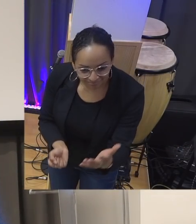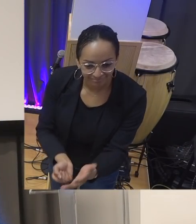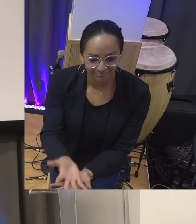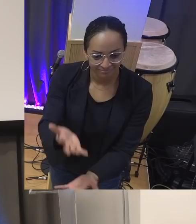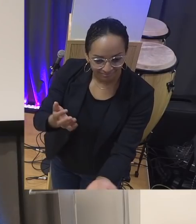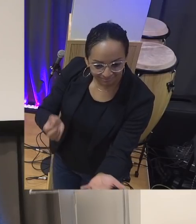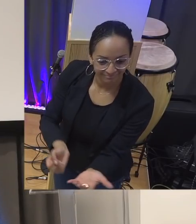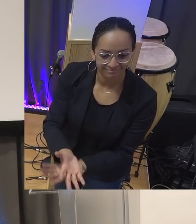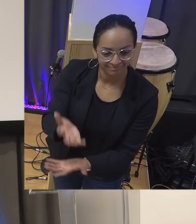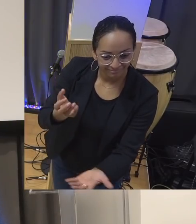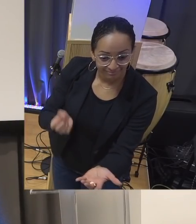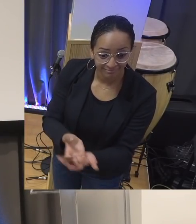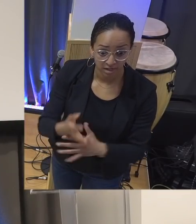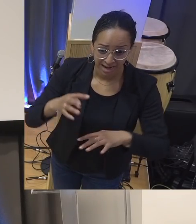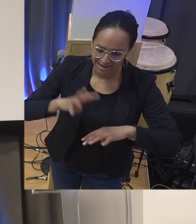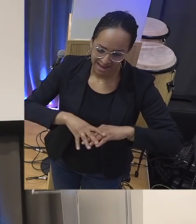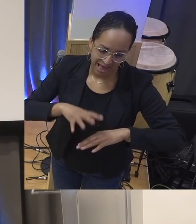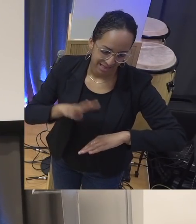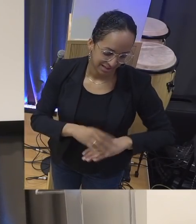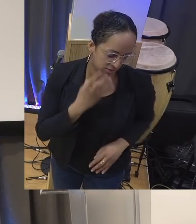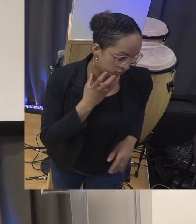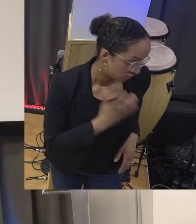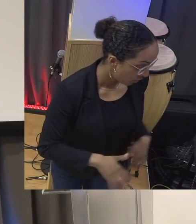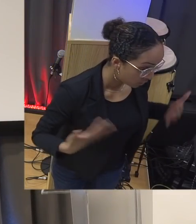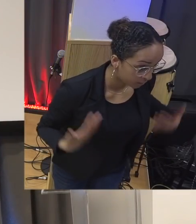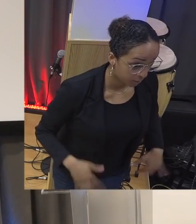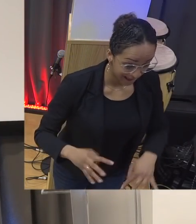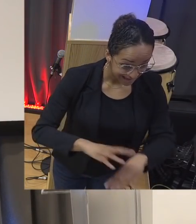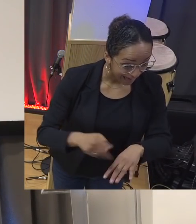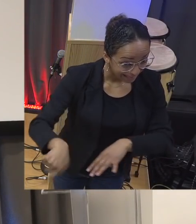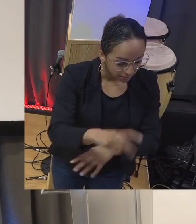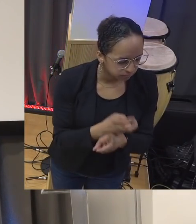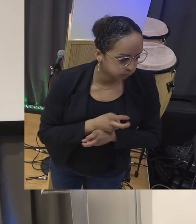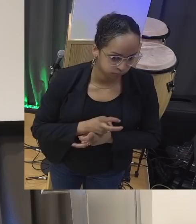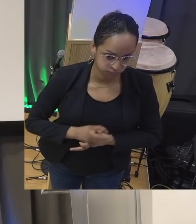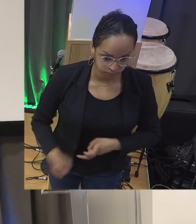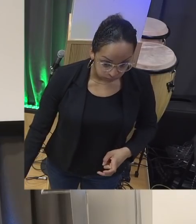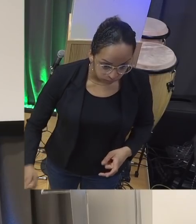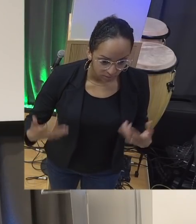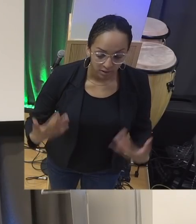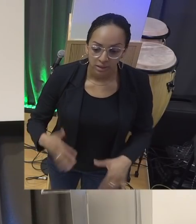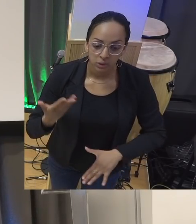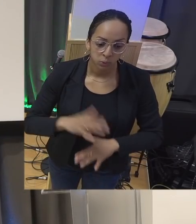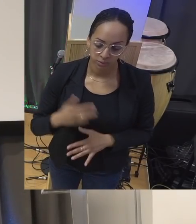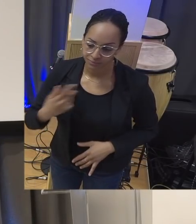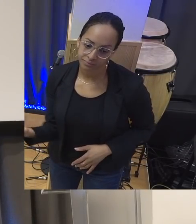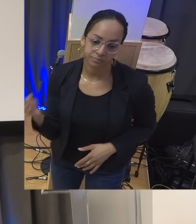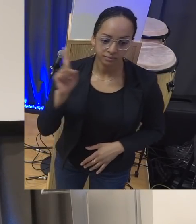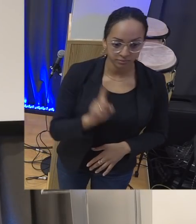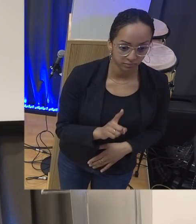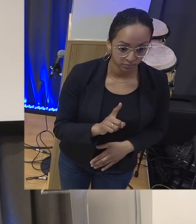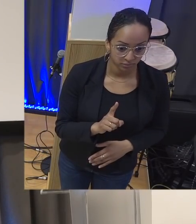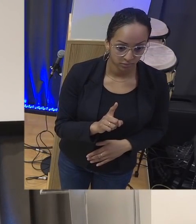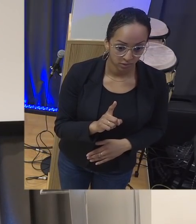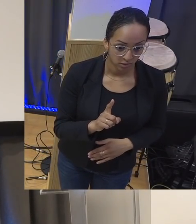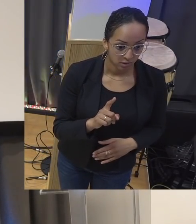à Autun. On a fait un quartier chaud, mais quand je dis un quartier chaud. Chaque soir, on avait 100 personnes nouvelles. Mais